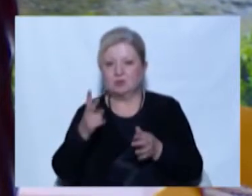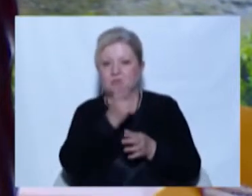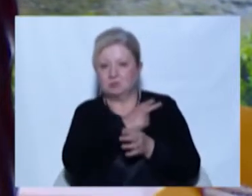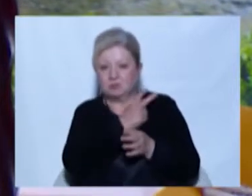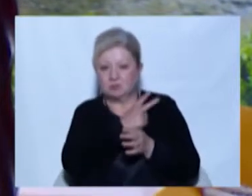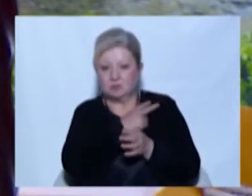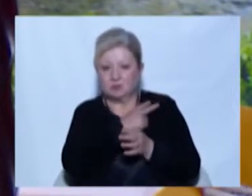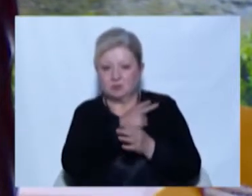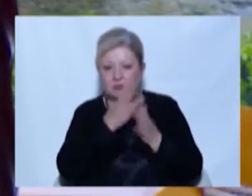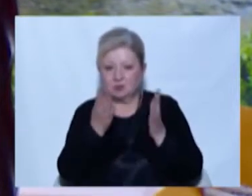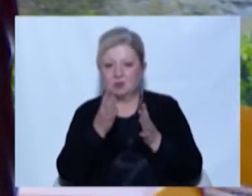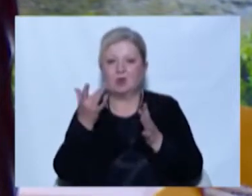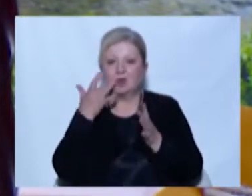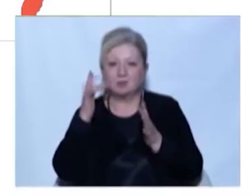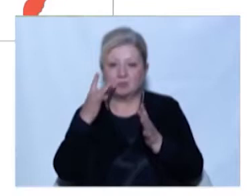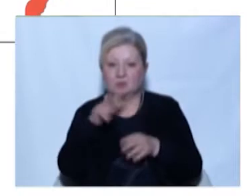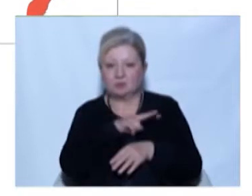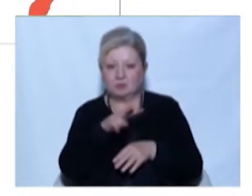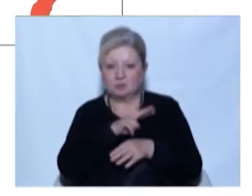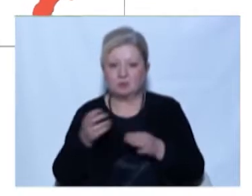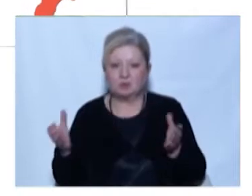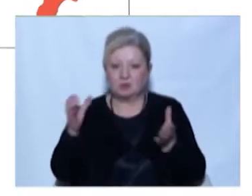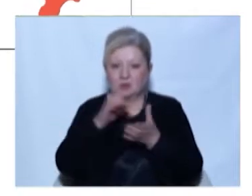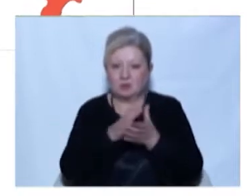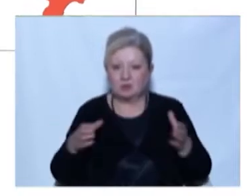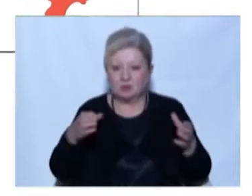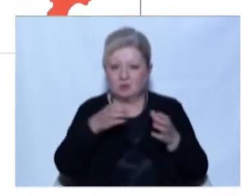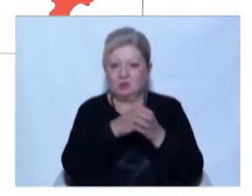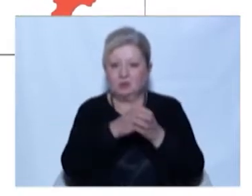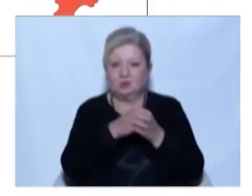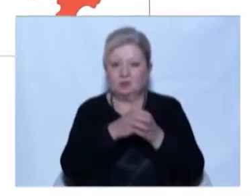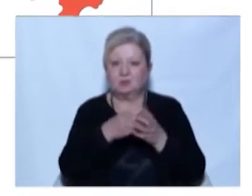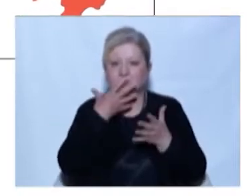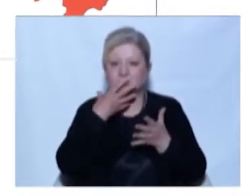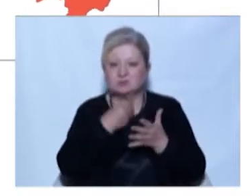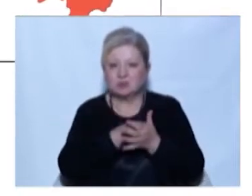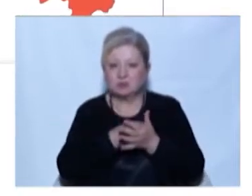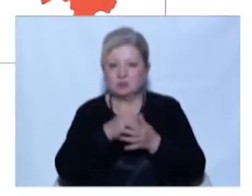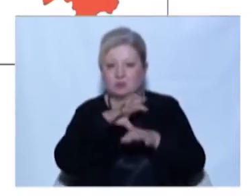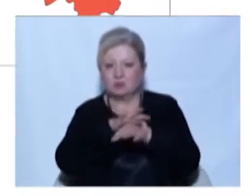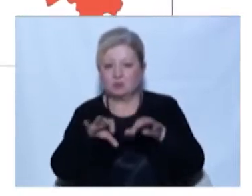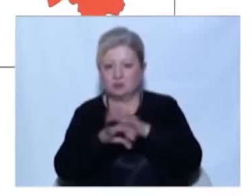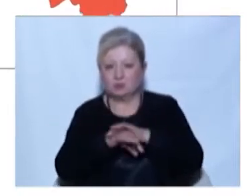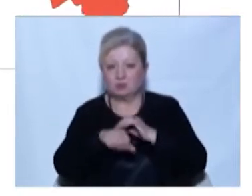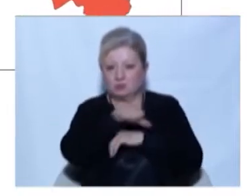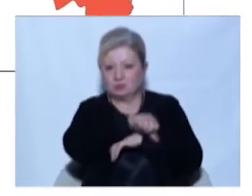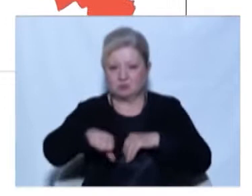da, America șirtebul maștatebma, Gaer Tianes, საკუთარი საოკუპაციო ზონები